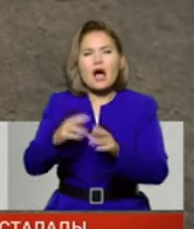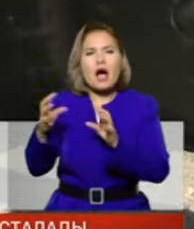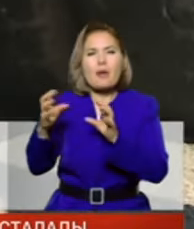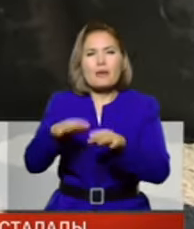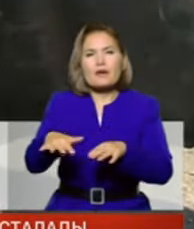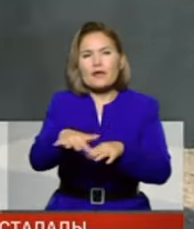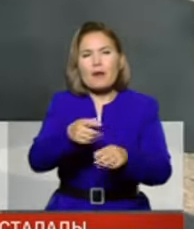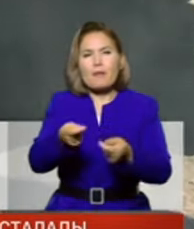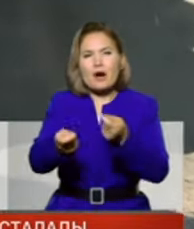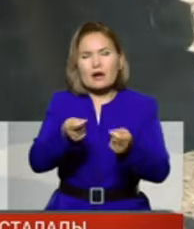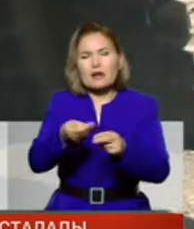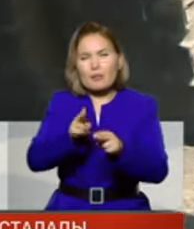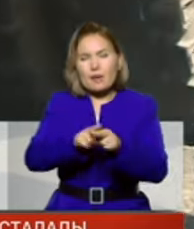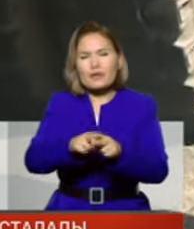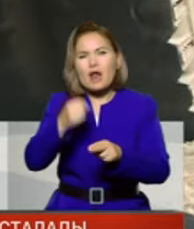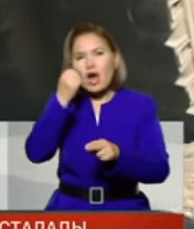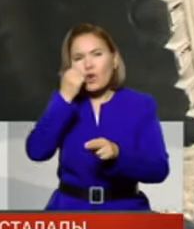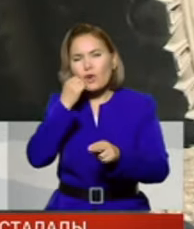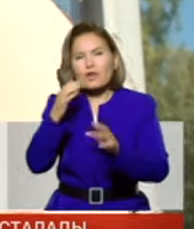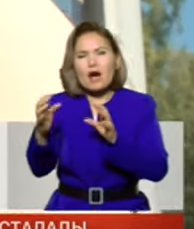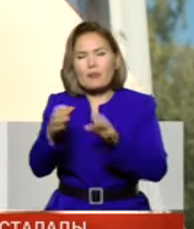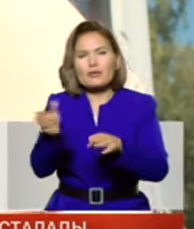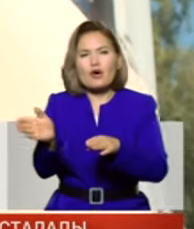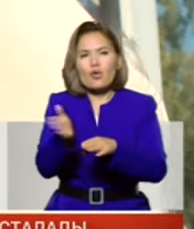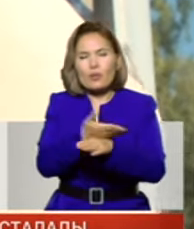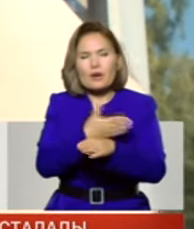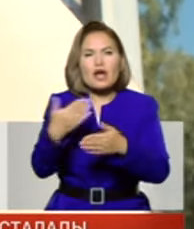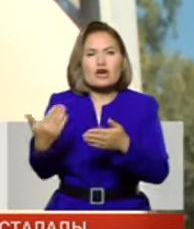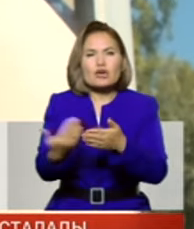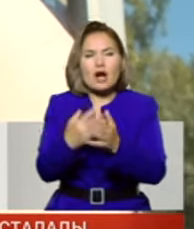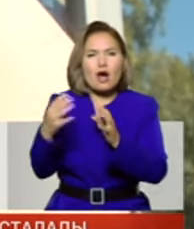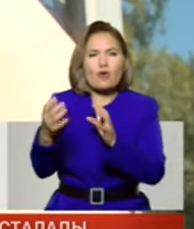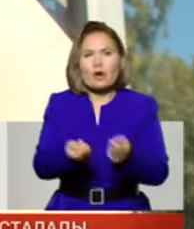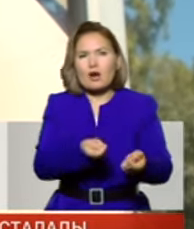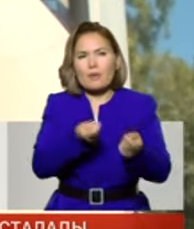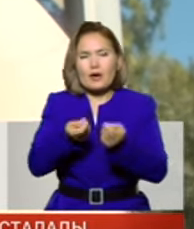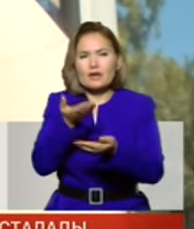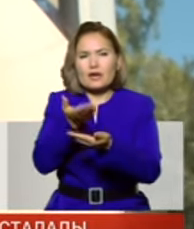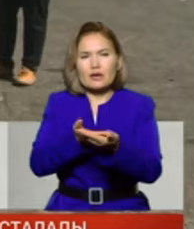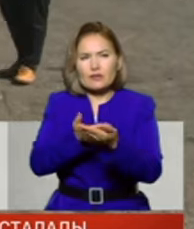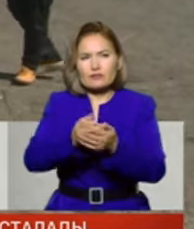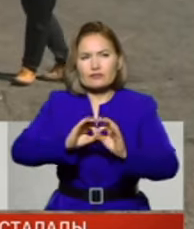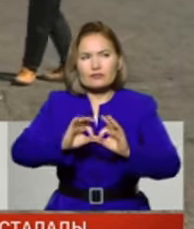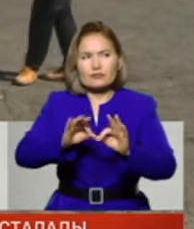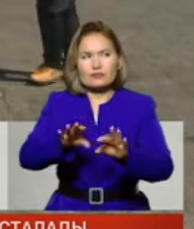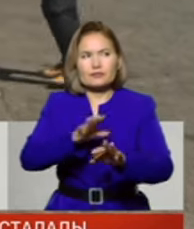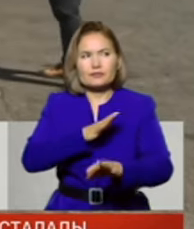автопарк басшыларына қолданыстағы көне көліктерді тездетіп жаңартуға кеңес берумен келеді.